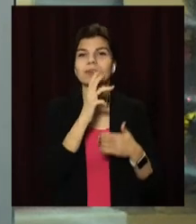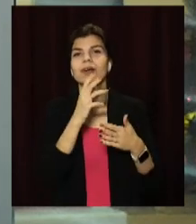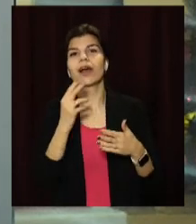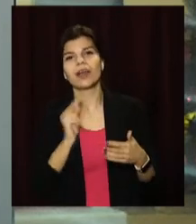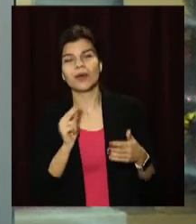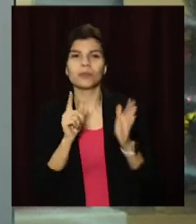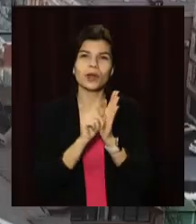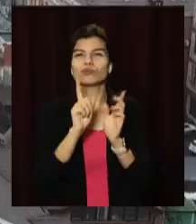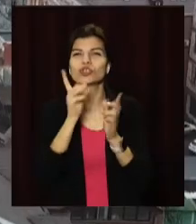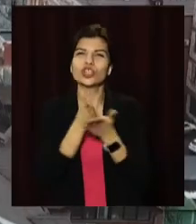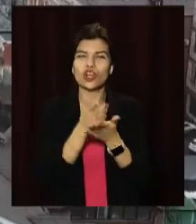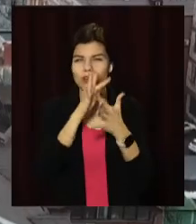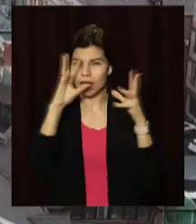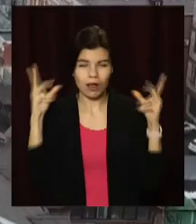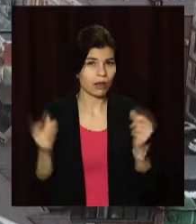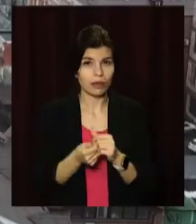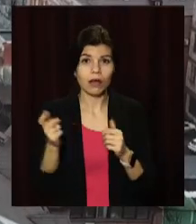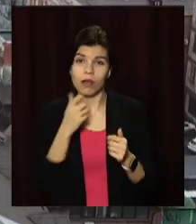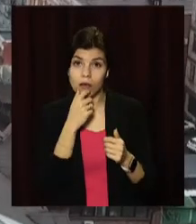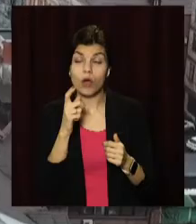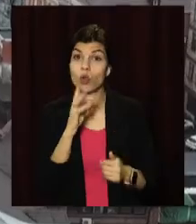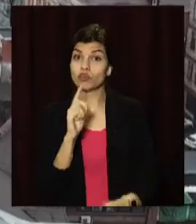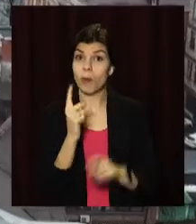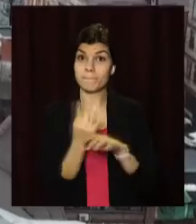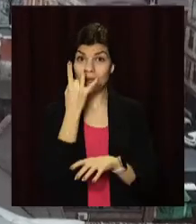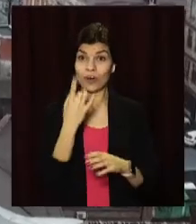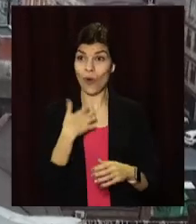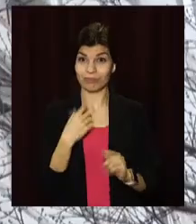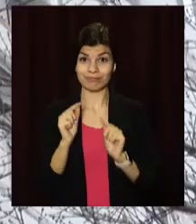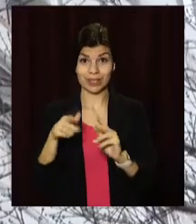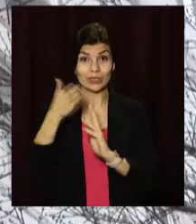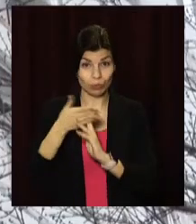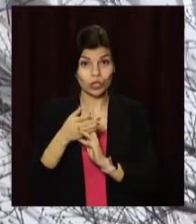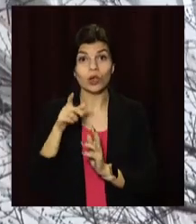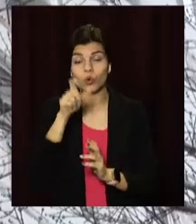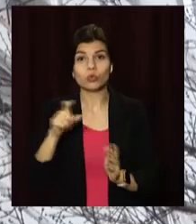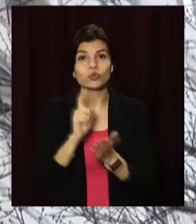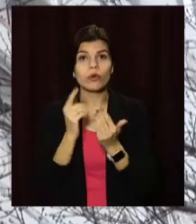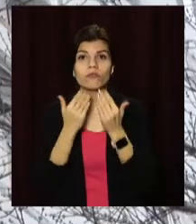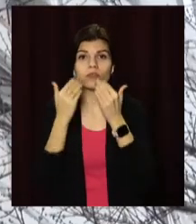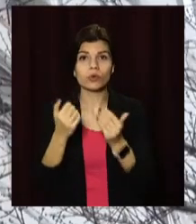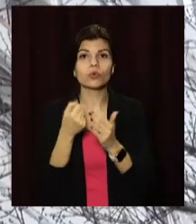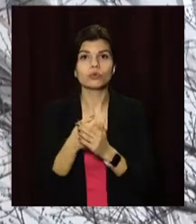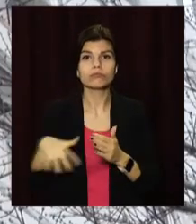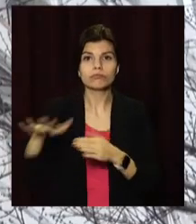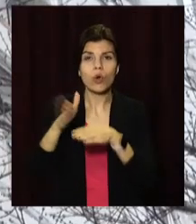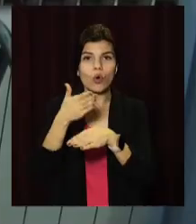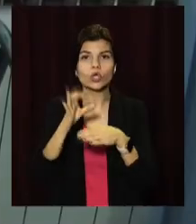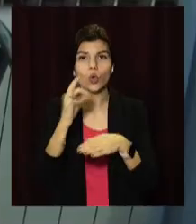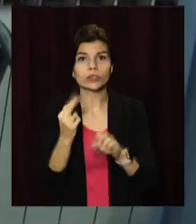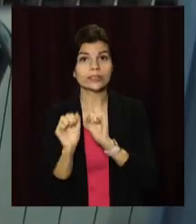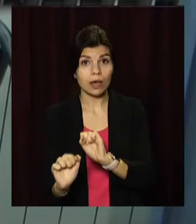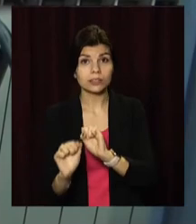щоб вперше отримати житлову субсидію, громадяни мають звернутися до структурних підрозділів соцзахисту, надавши пакет